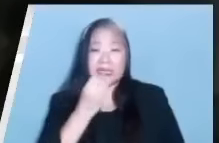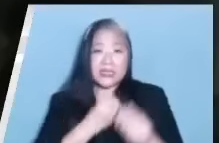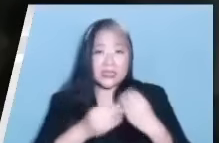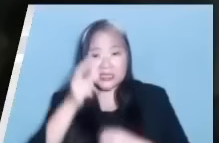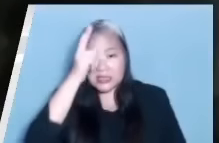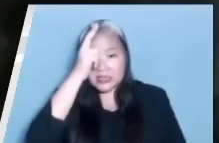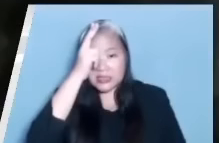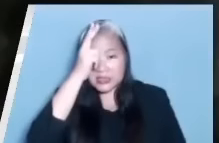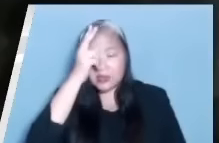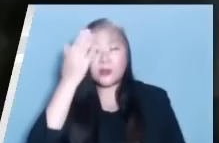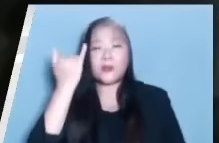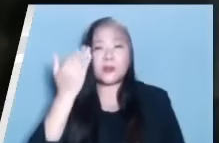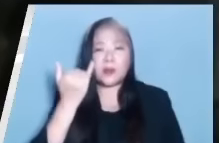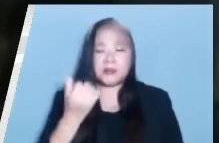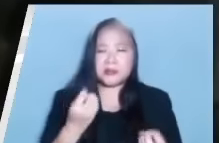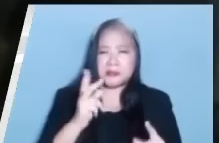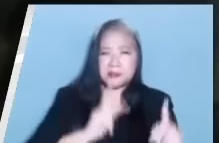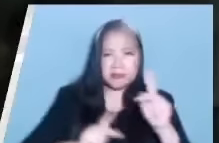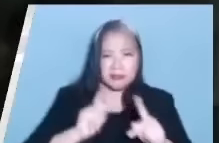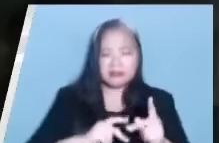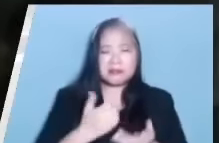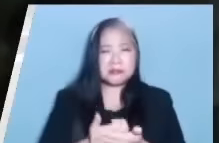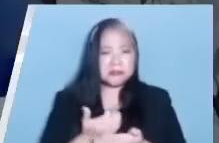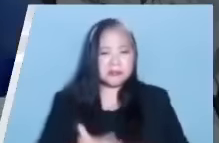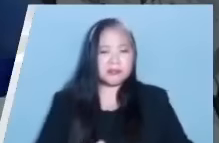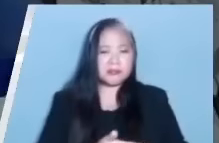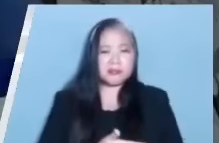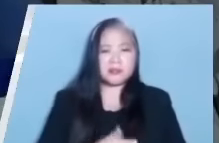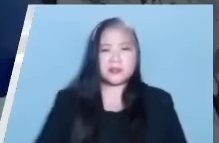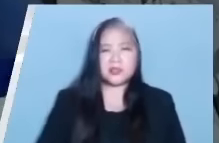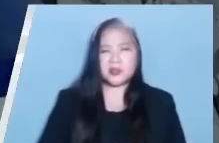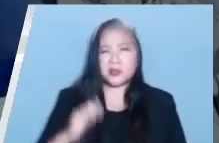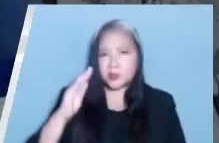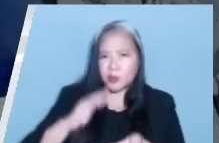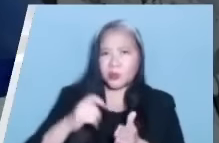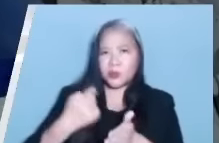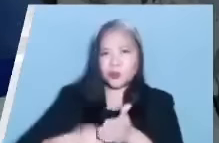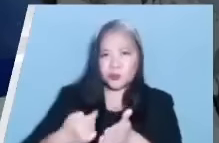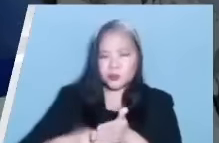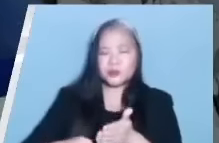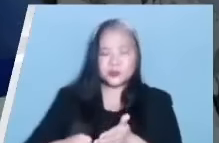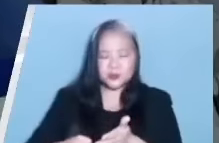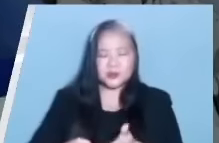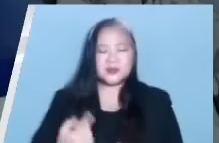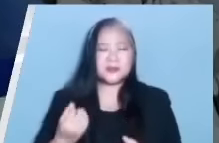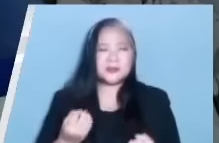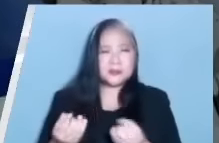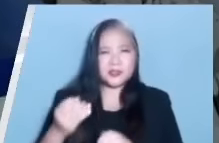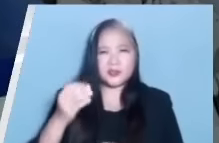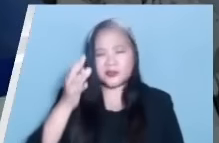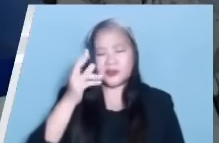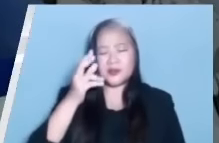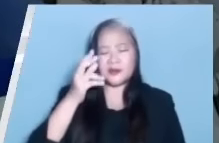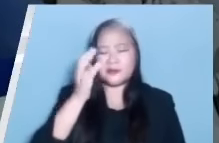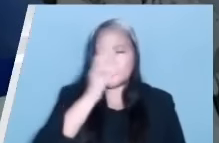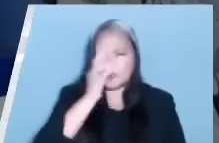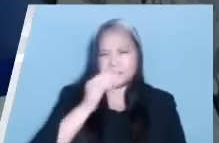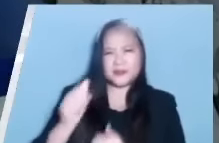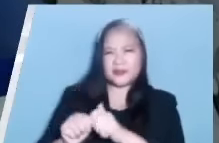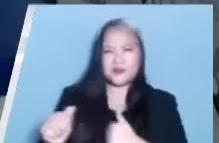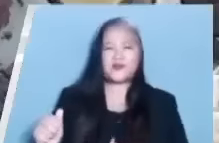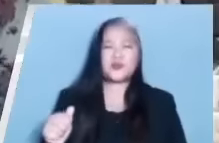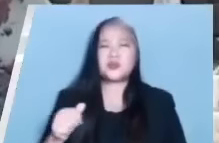paglago ng populasyon at ekonomiya, mas mabagal na inflation at sa mas maraming Pinoy na umiiwas sa baboy dahil sa African Swine Fever